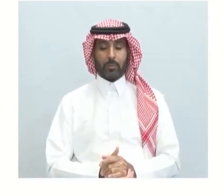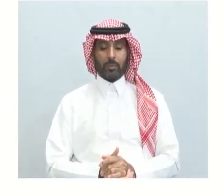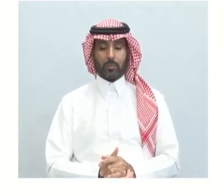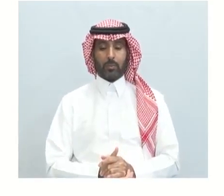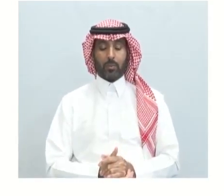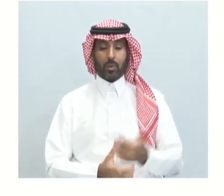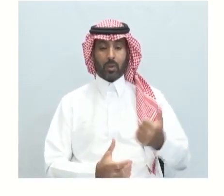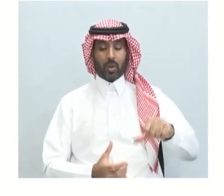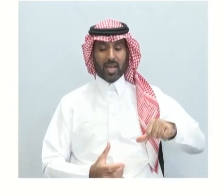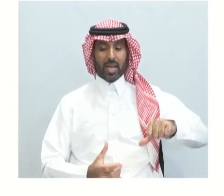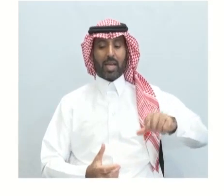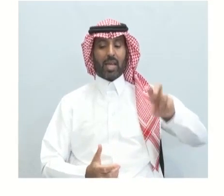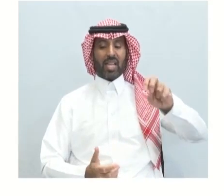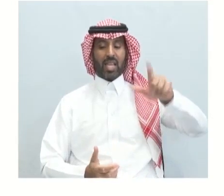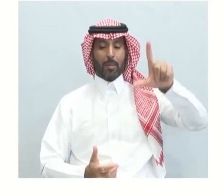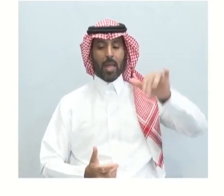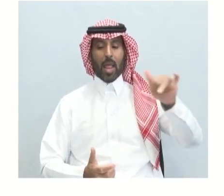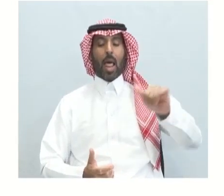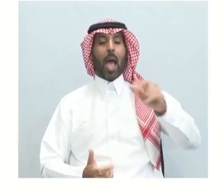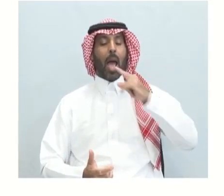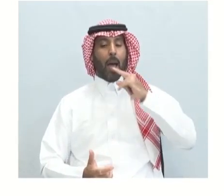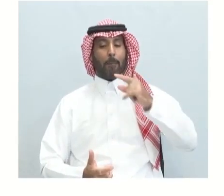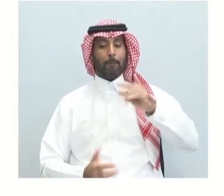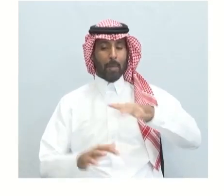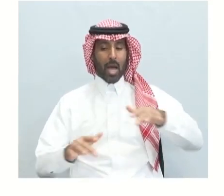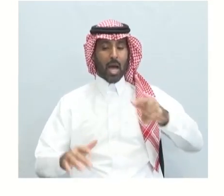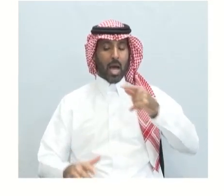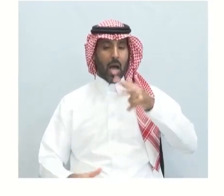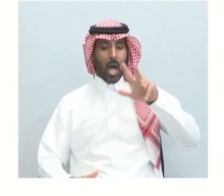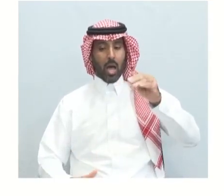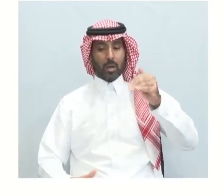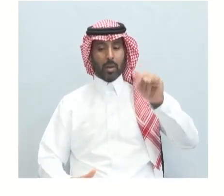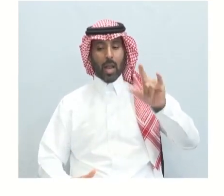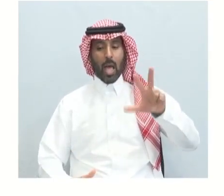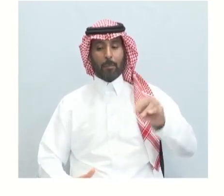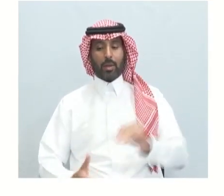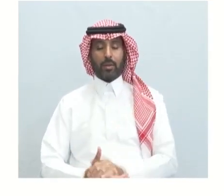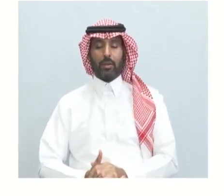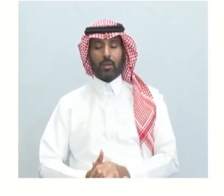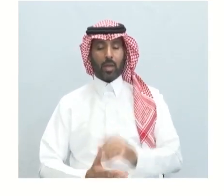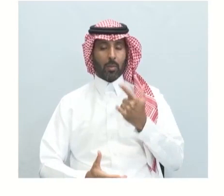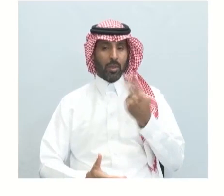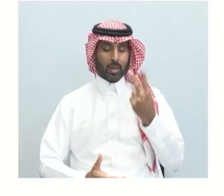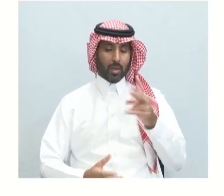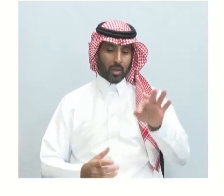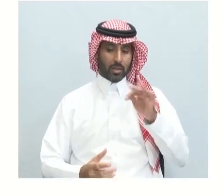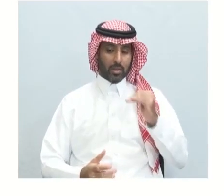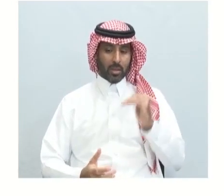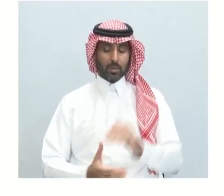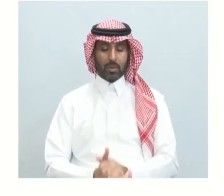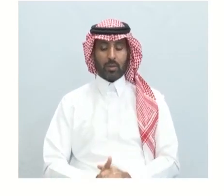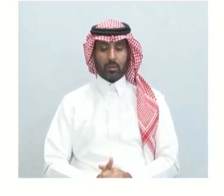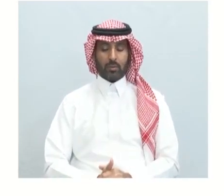بارك الله فيكم هو اقليم البحر الاحمر رقم اين اختر الاجابه الصحيحه